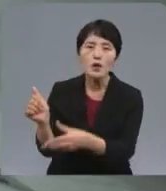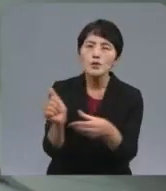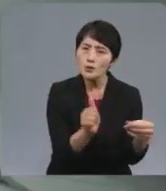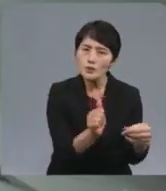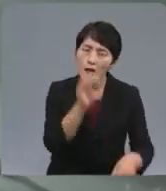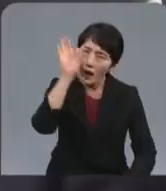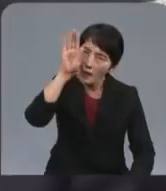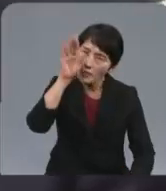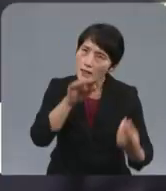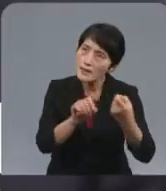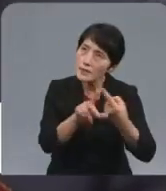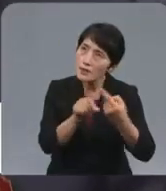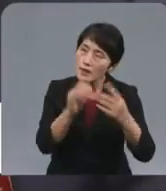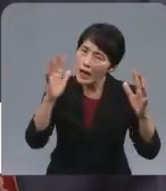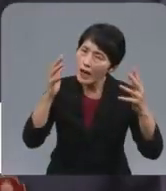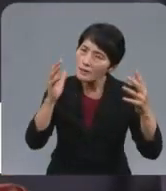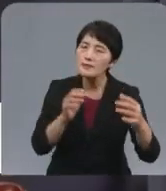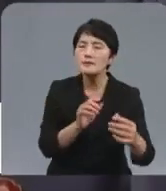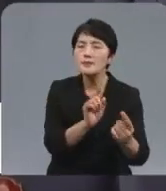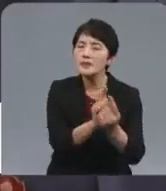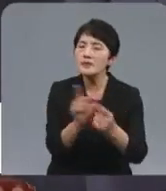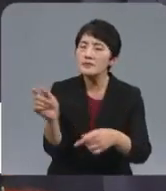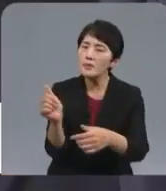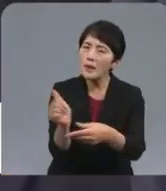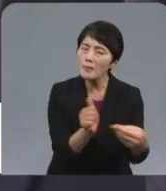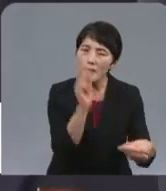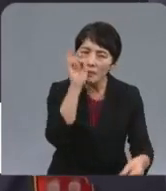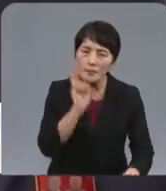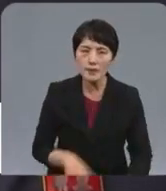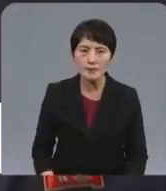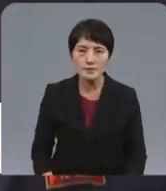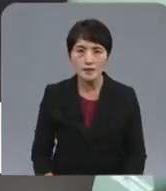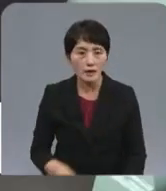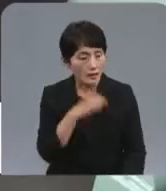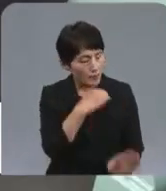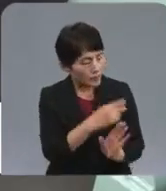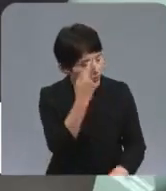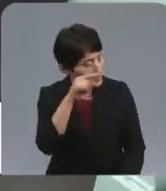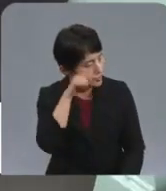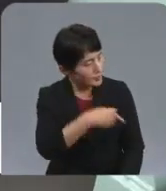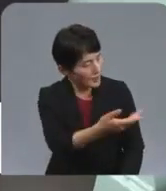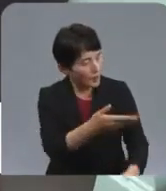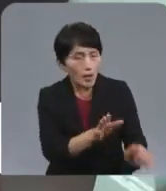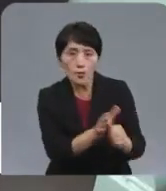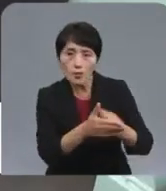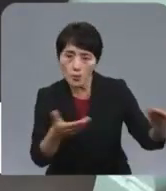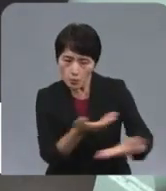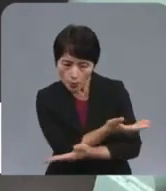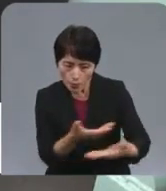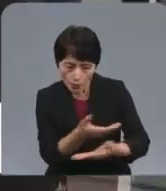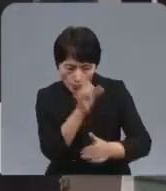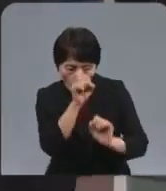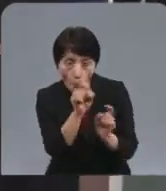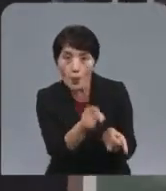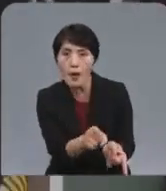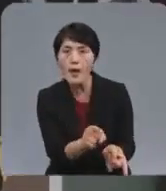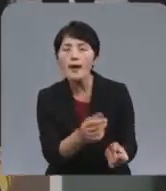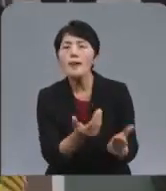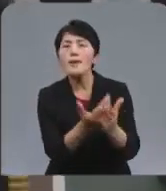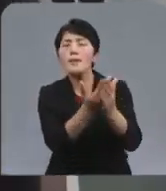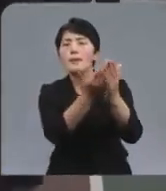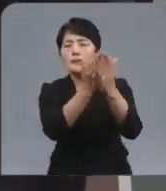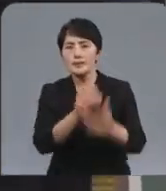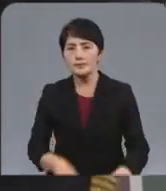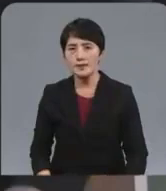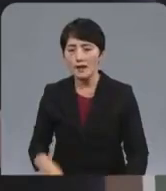lần này của ông Kim miền Bắc nhận định sự phát triển trong mối quan hệ hai nước đang bước vào thời kỳ hoàng kim phía Matxcơva thì đánh giá Bình Nhưỡng là nước láng